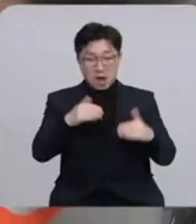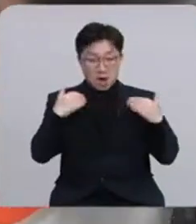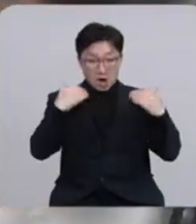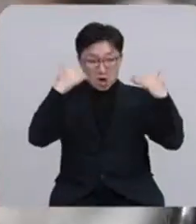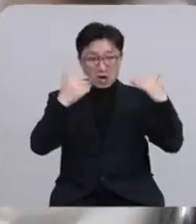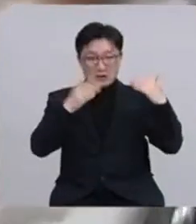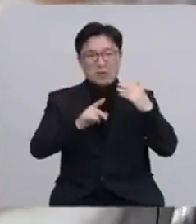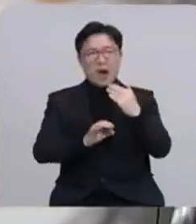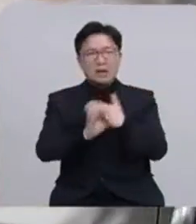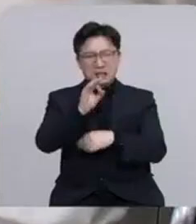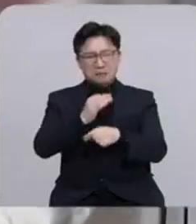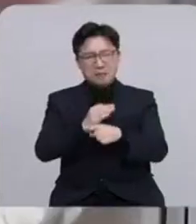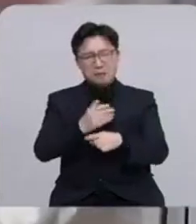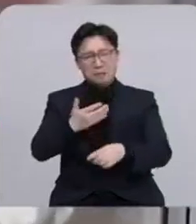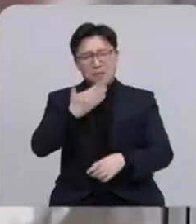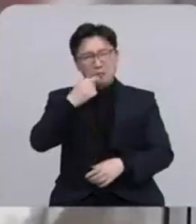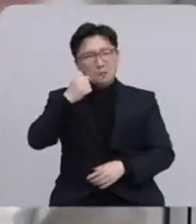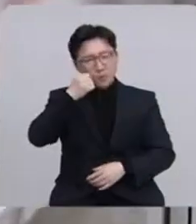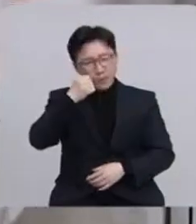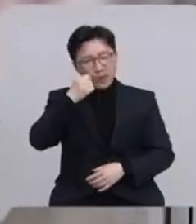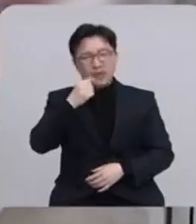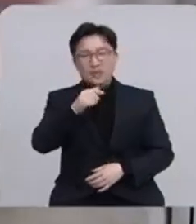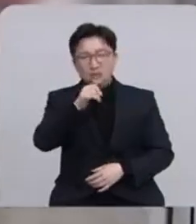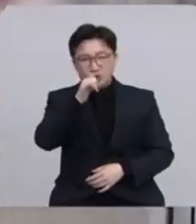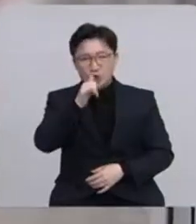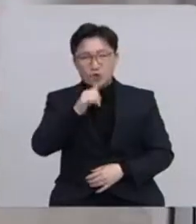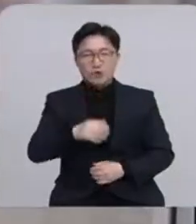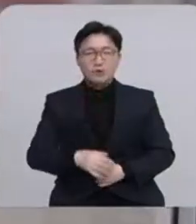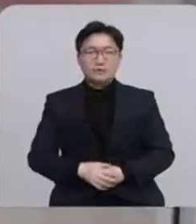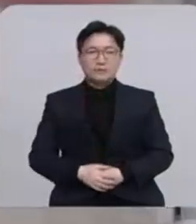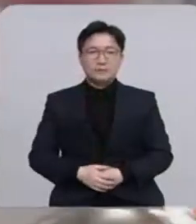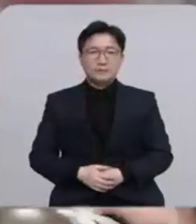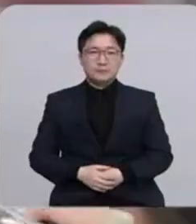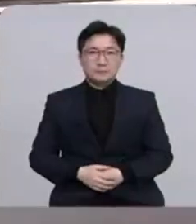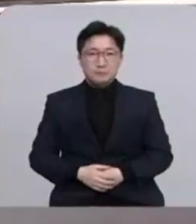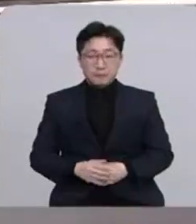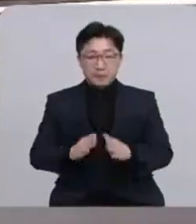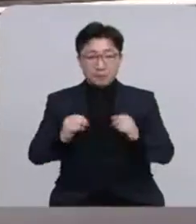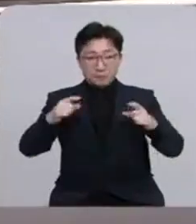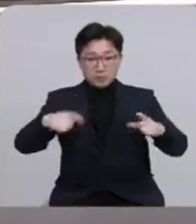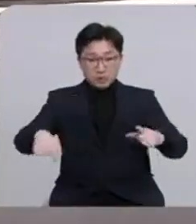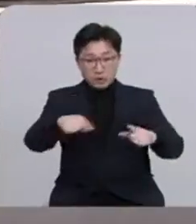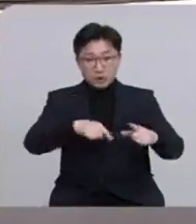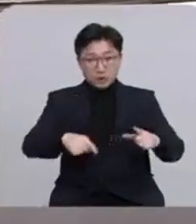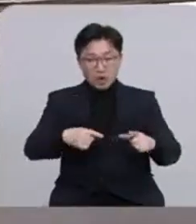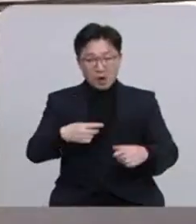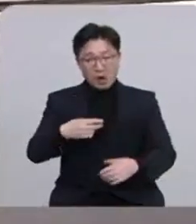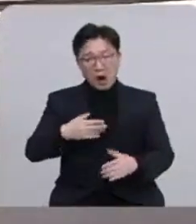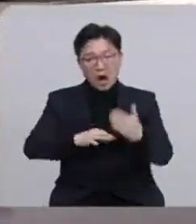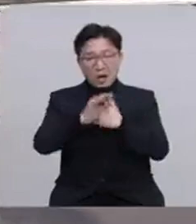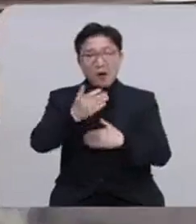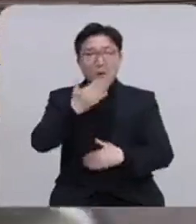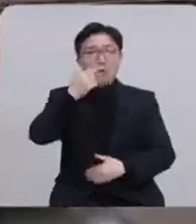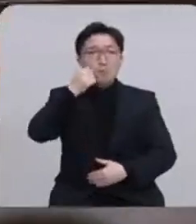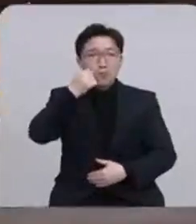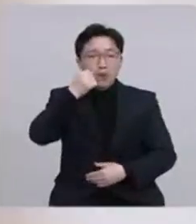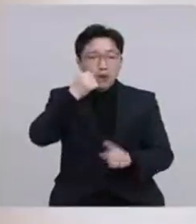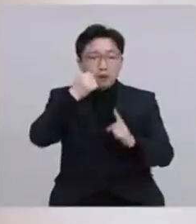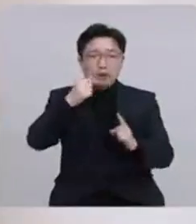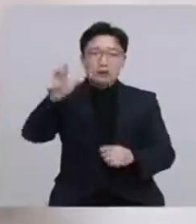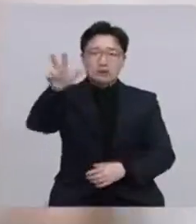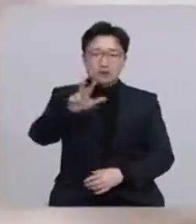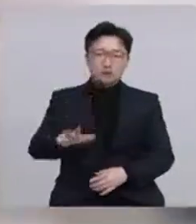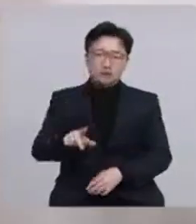있지만 아침밥을 거르는 초중고 학생들을 위해서입니다. 전북 지역 청소년 결식률이 전국에서 가장 높다는